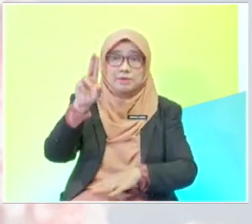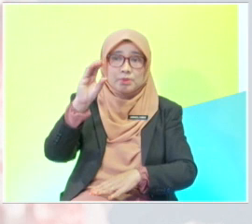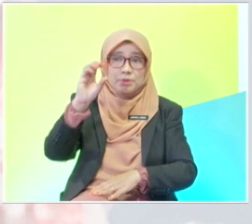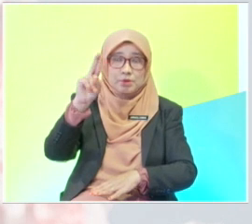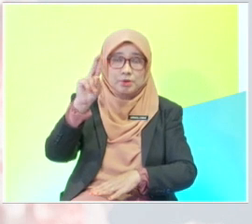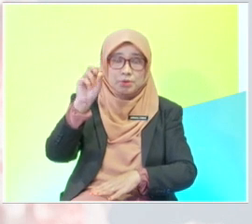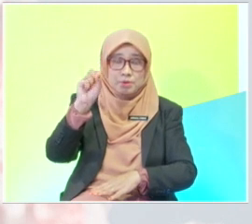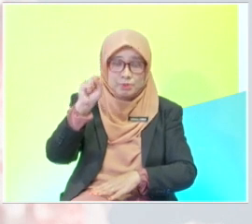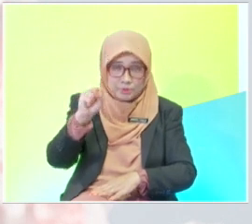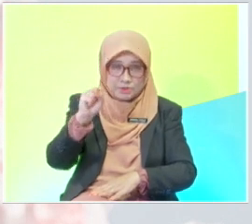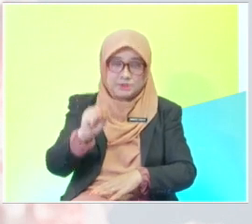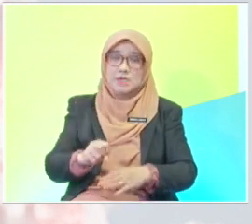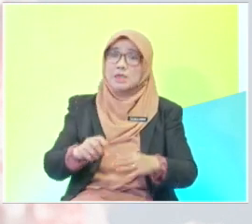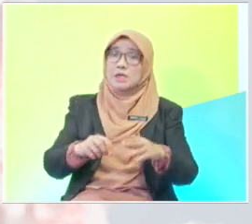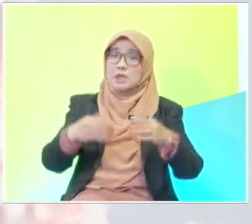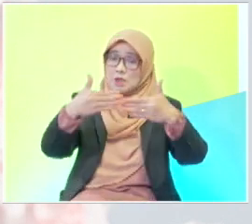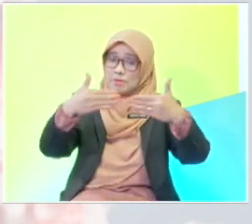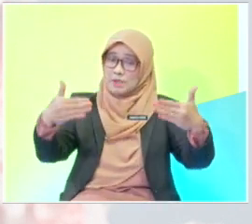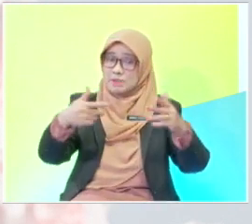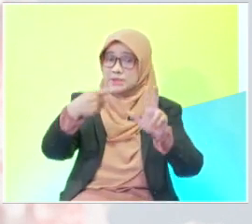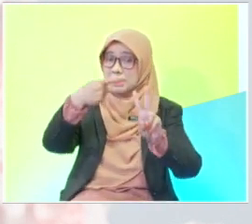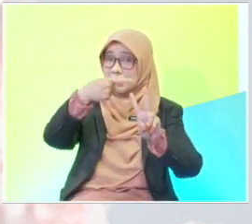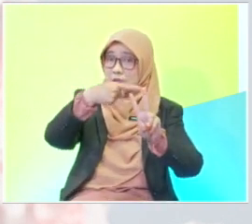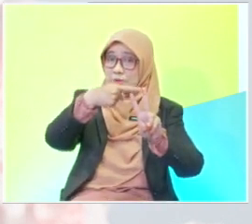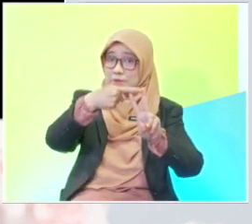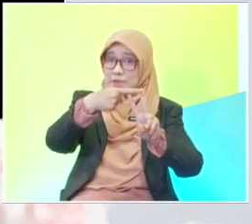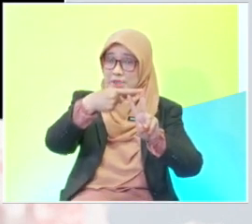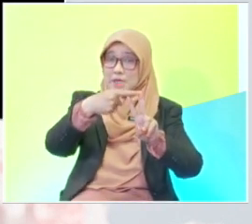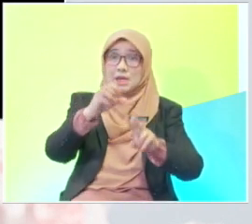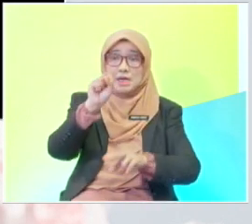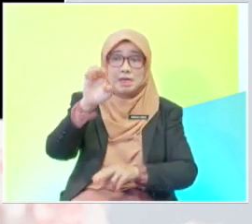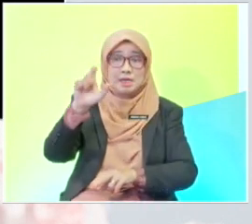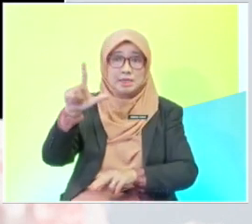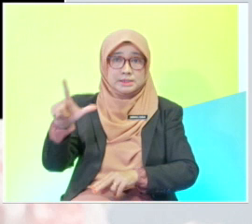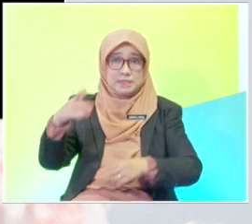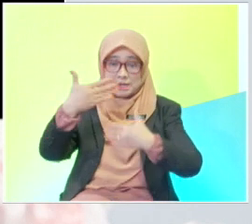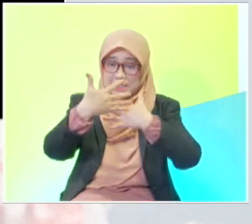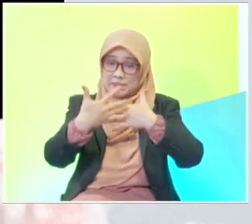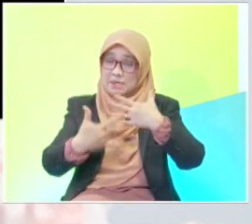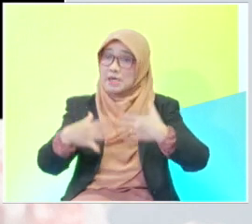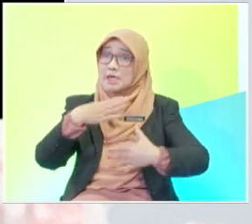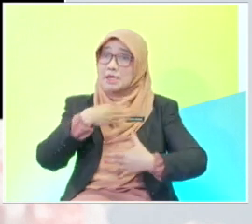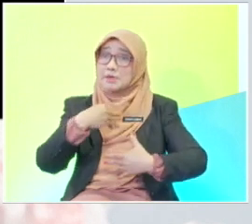melalui fagositosis iaitu dengan menggunakan sel darah putih. Dan barisan pertahanan yang